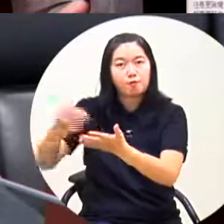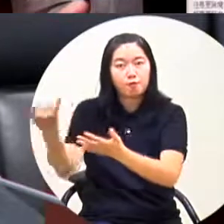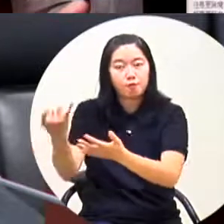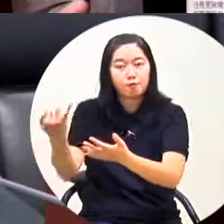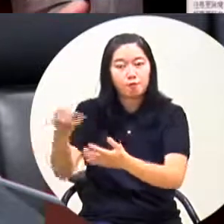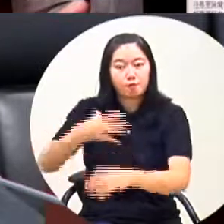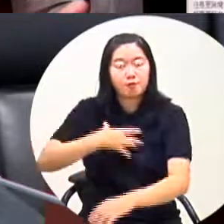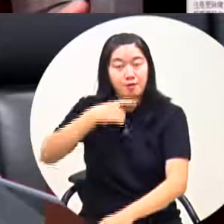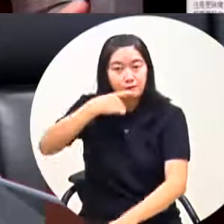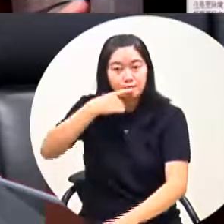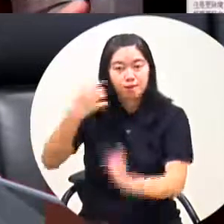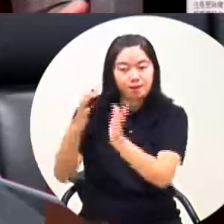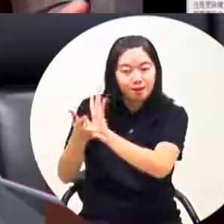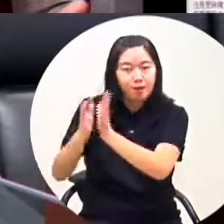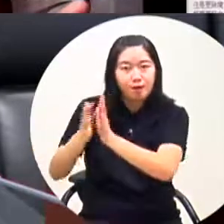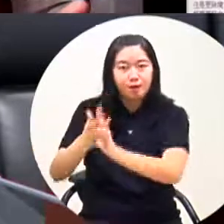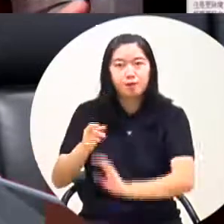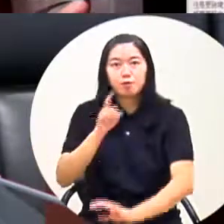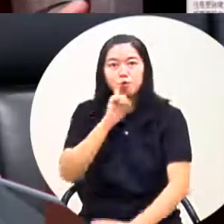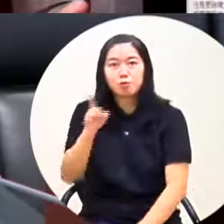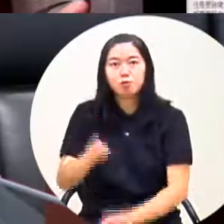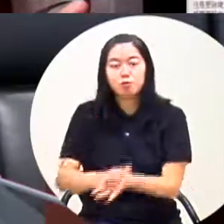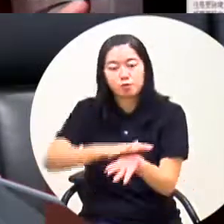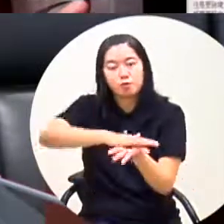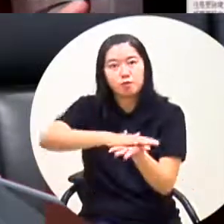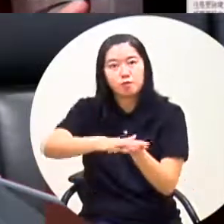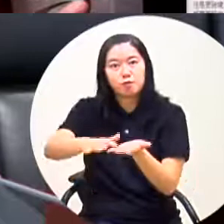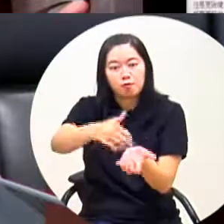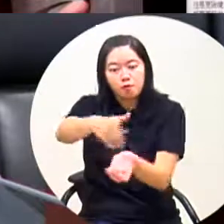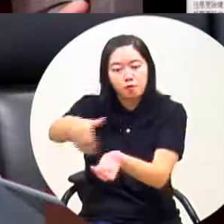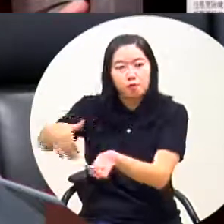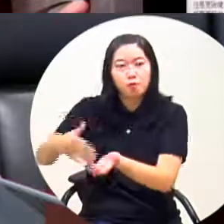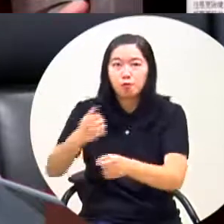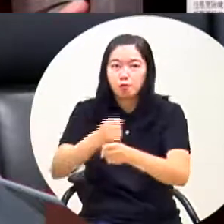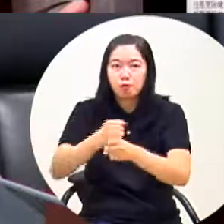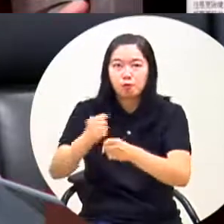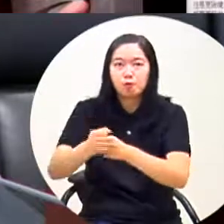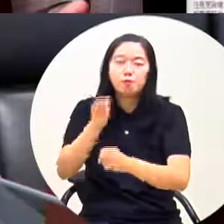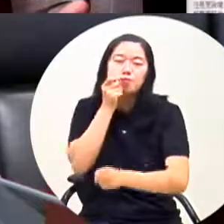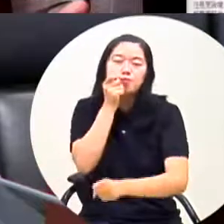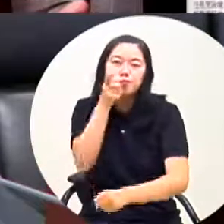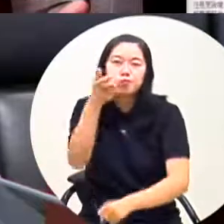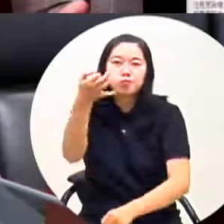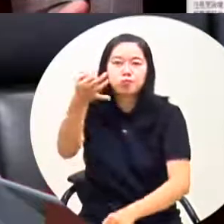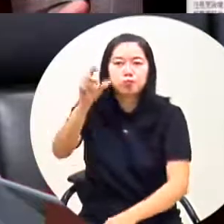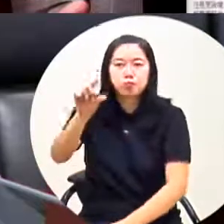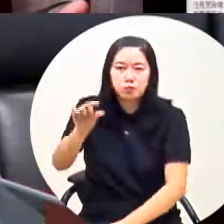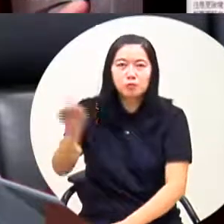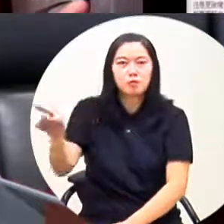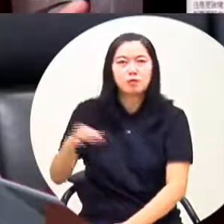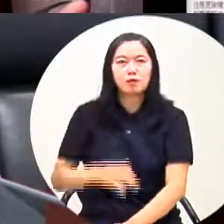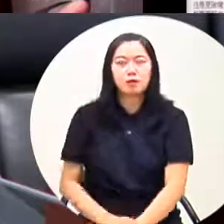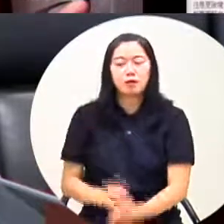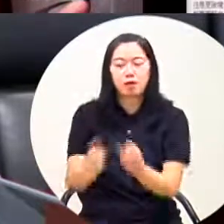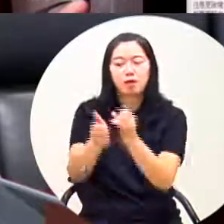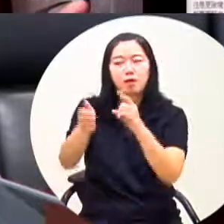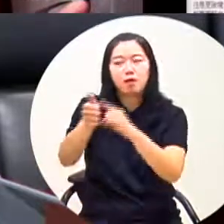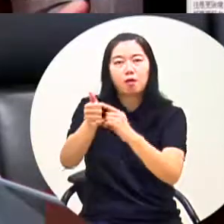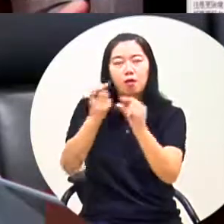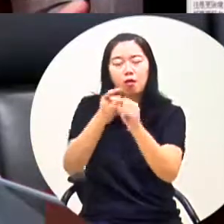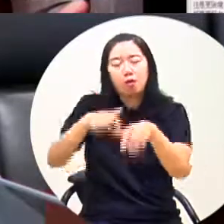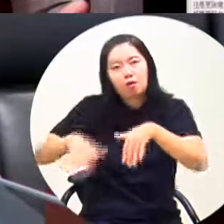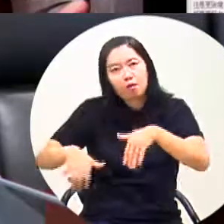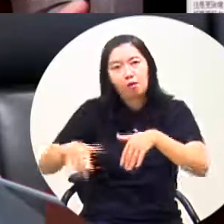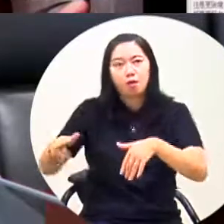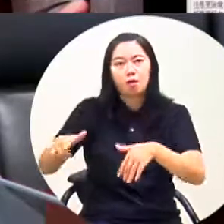些哦，因为清洁工的薪水很低，要照顾他中风的老公，还有等等一些的困境